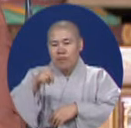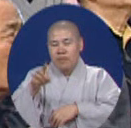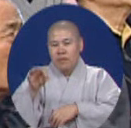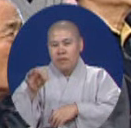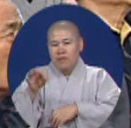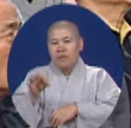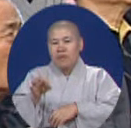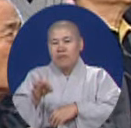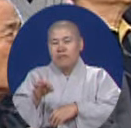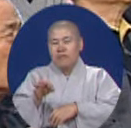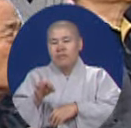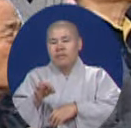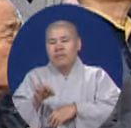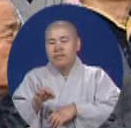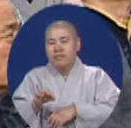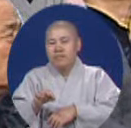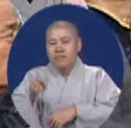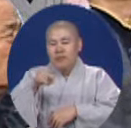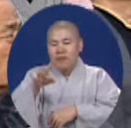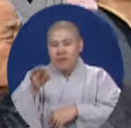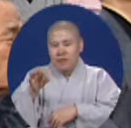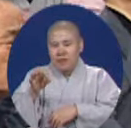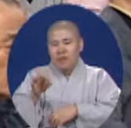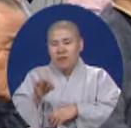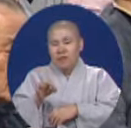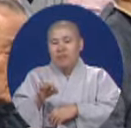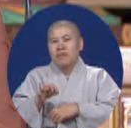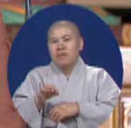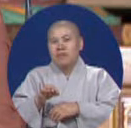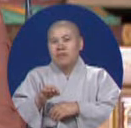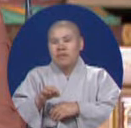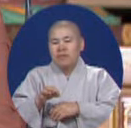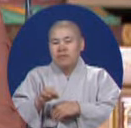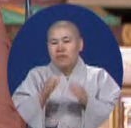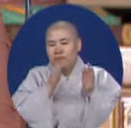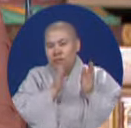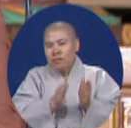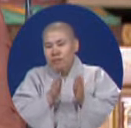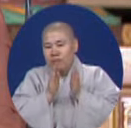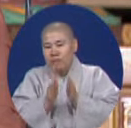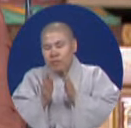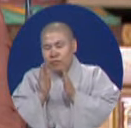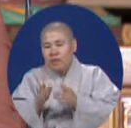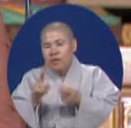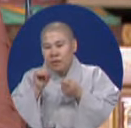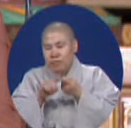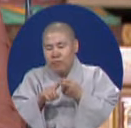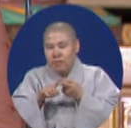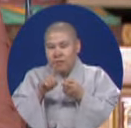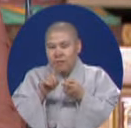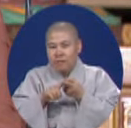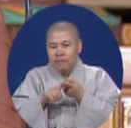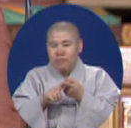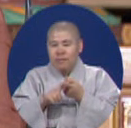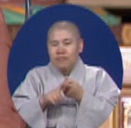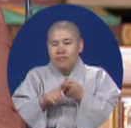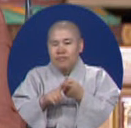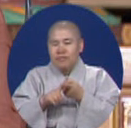그러는데요. 이거는 딱딱 순서를 맞추어서